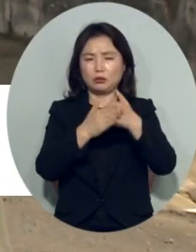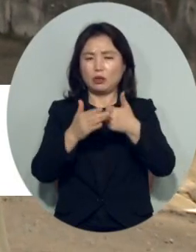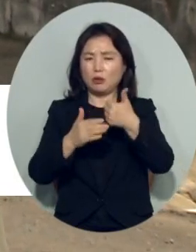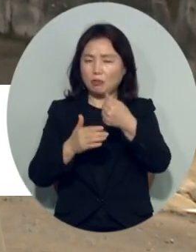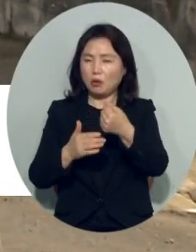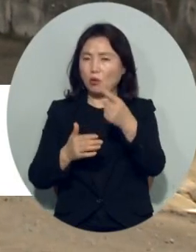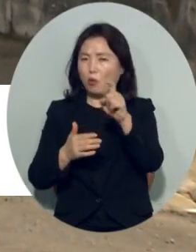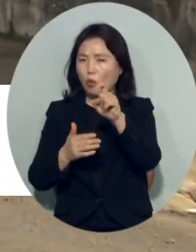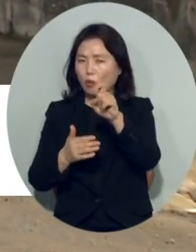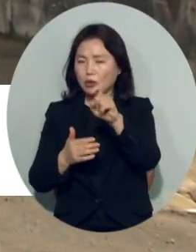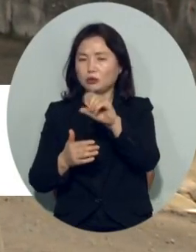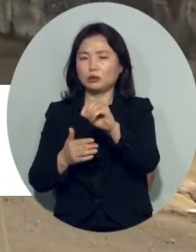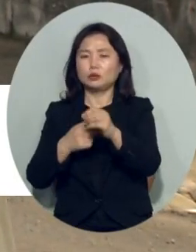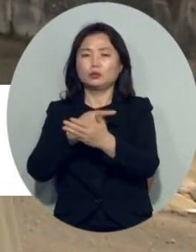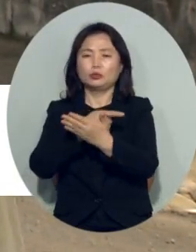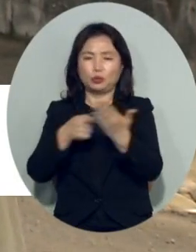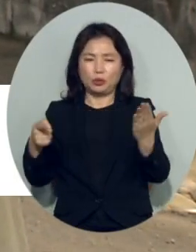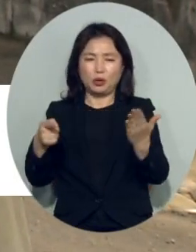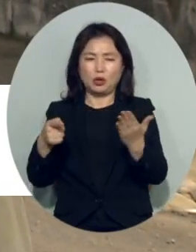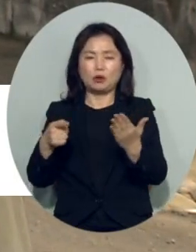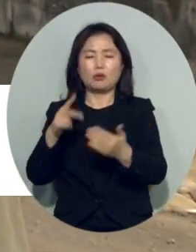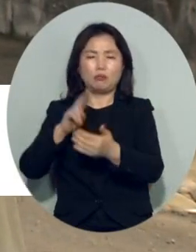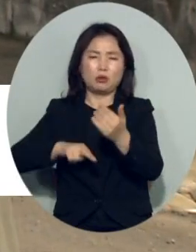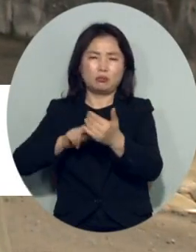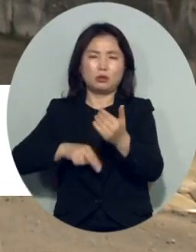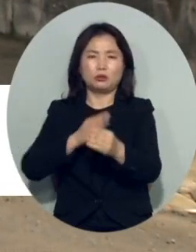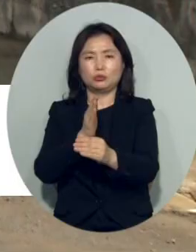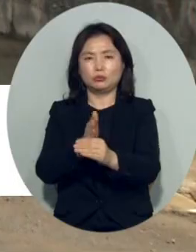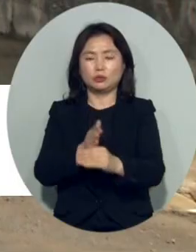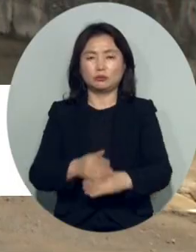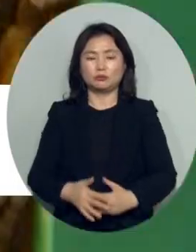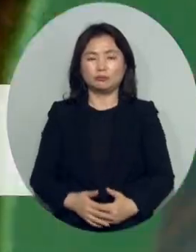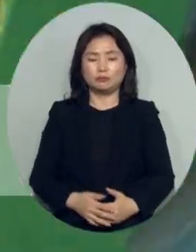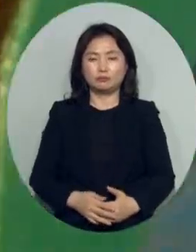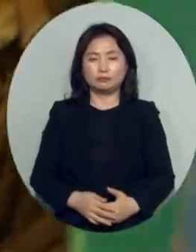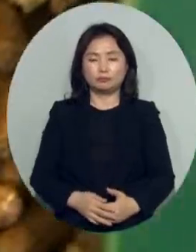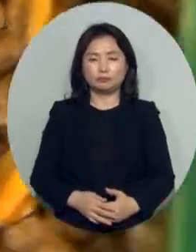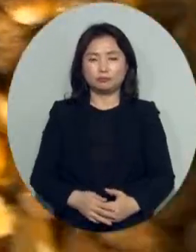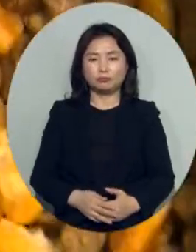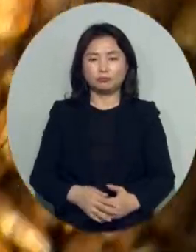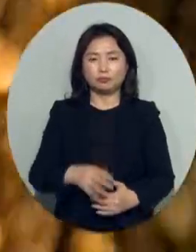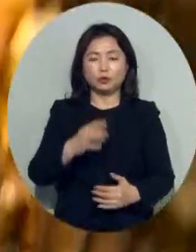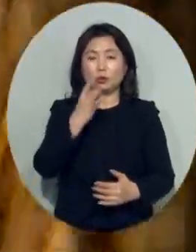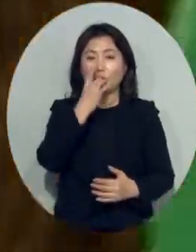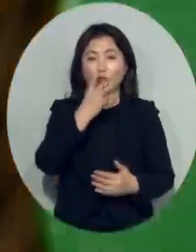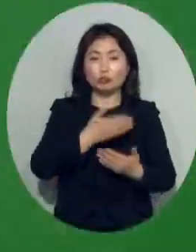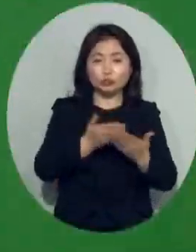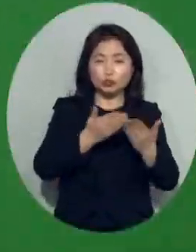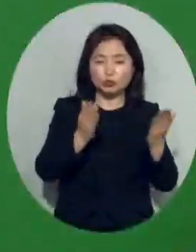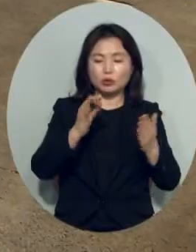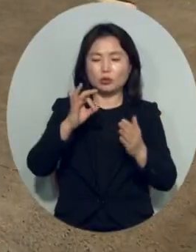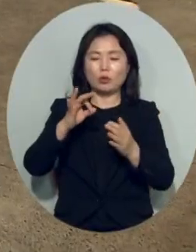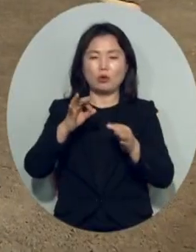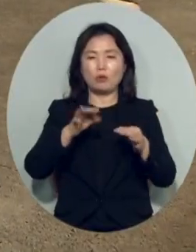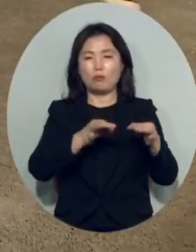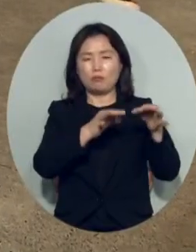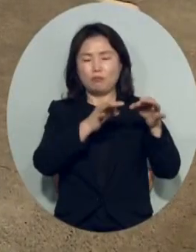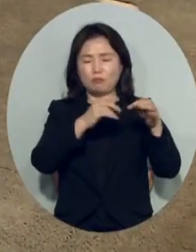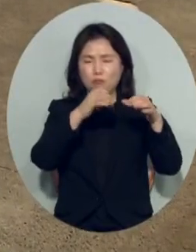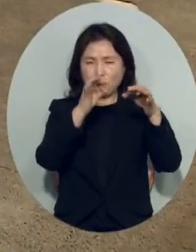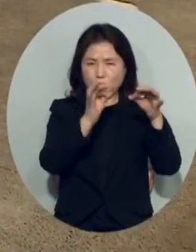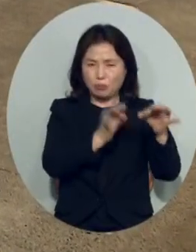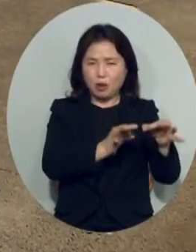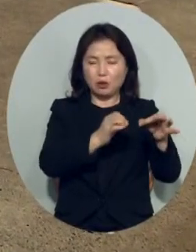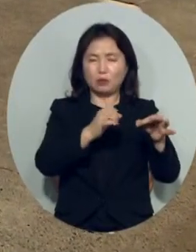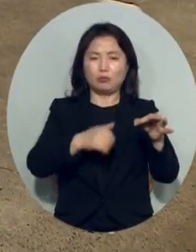원에서 많게는 한 10만 원 정도 적자를 보고 출하를 하고 있는 실정입니다. 곡물 수급과 가격 안정을 위한 정부의